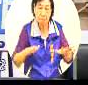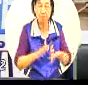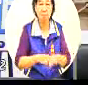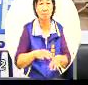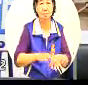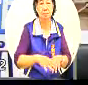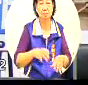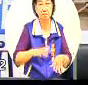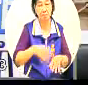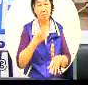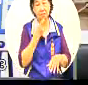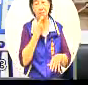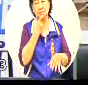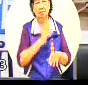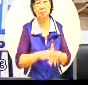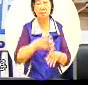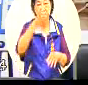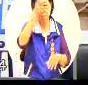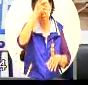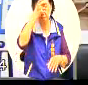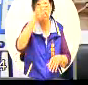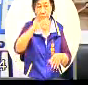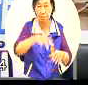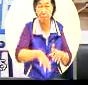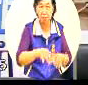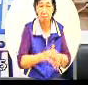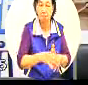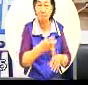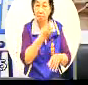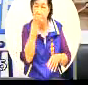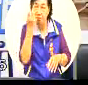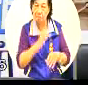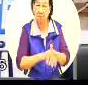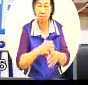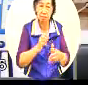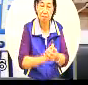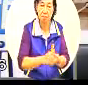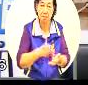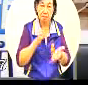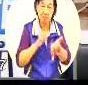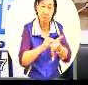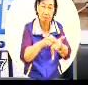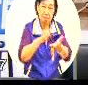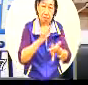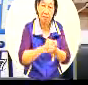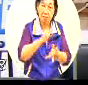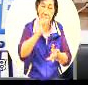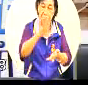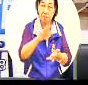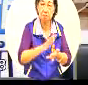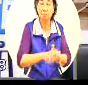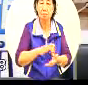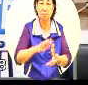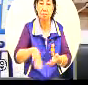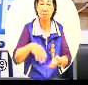但是呢当民众去报案的时候会发现，哎呀，监视器是坏掉